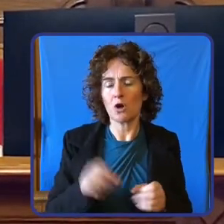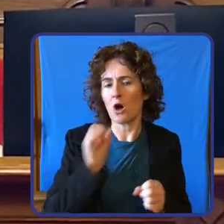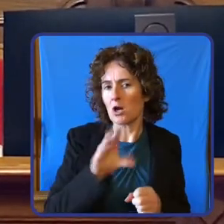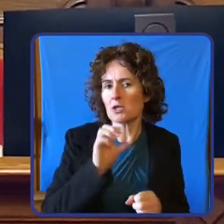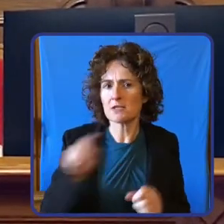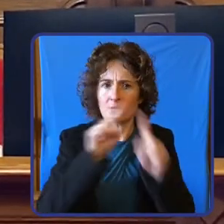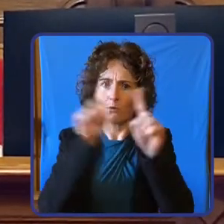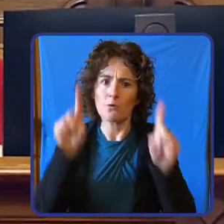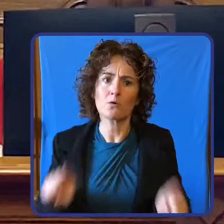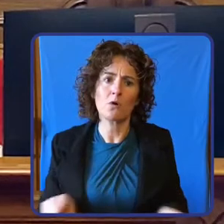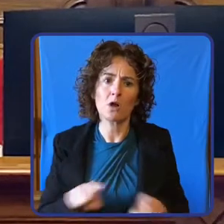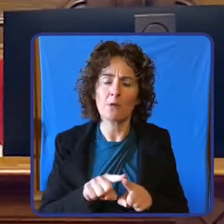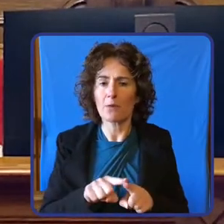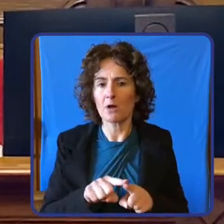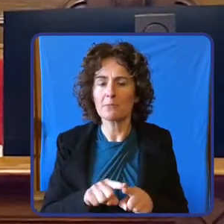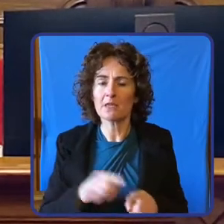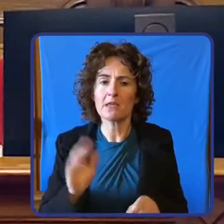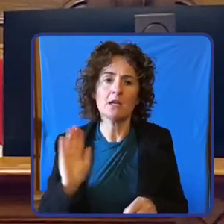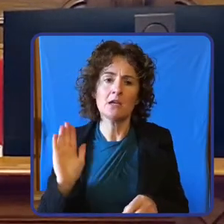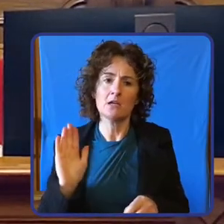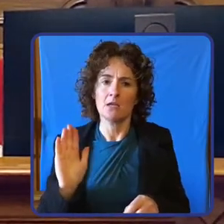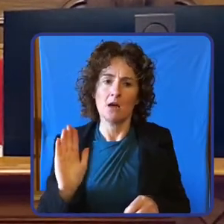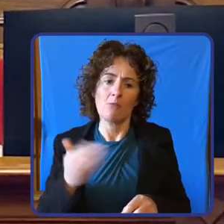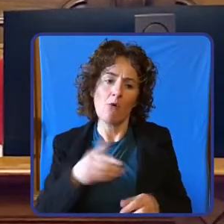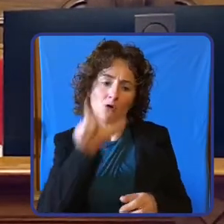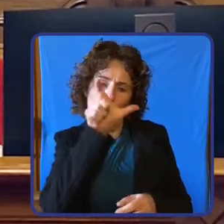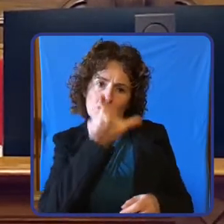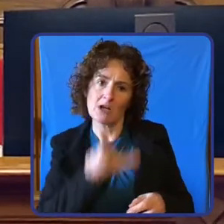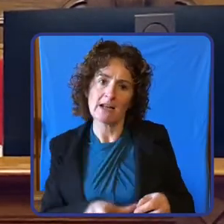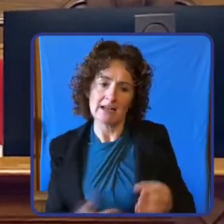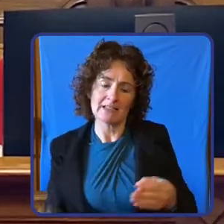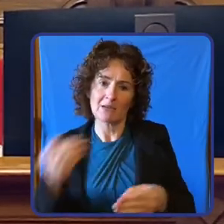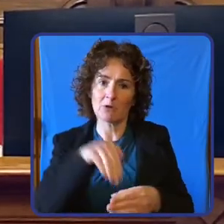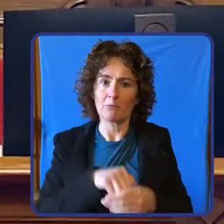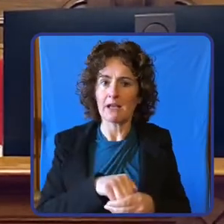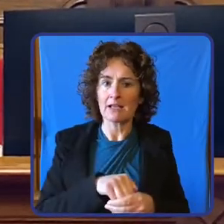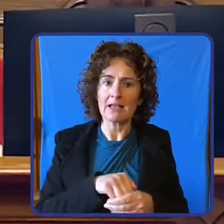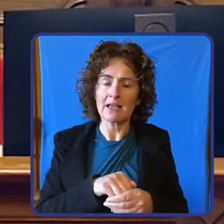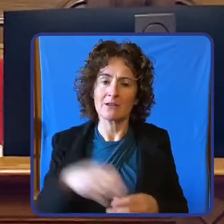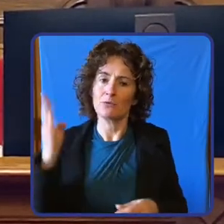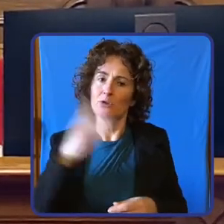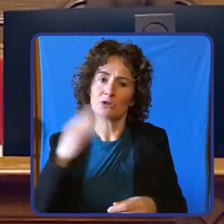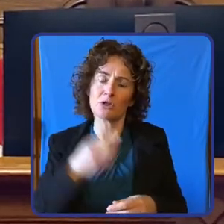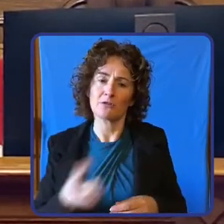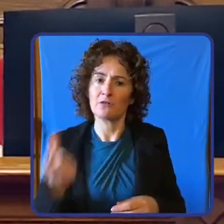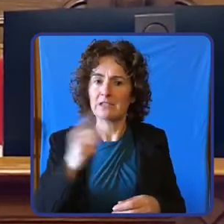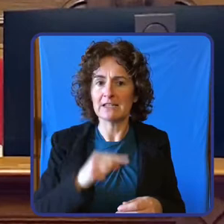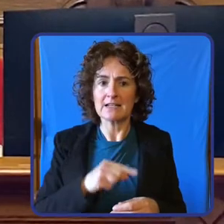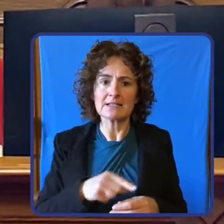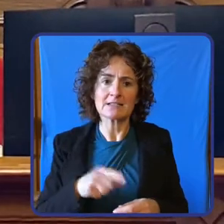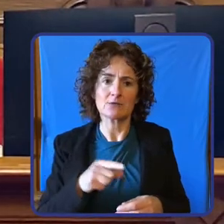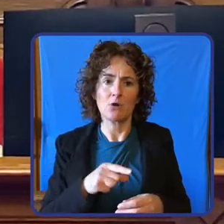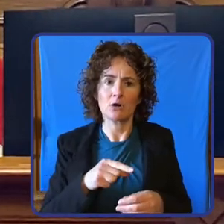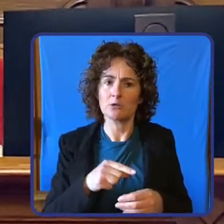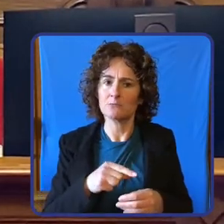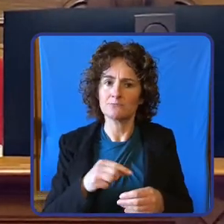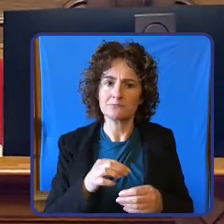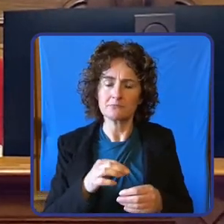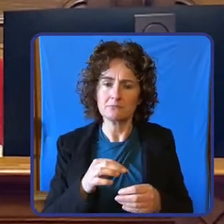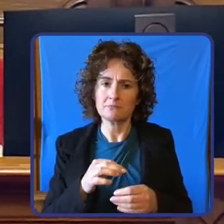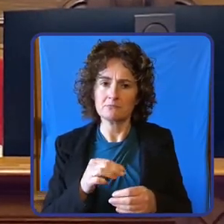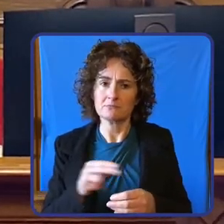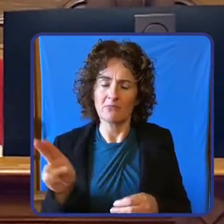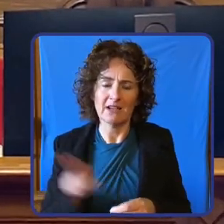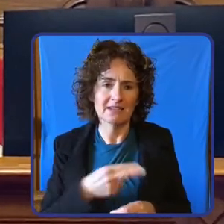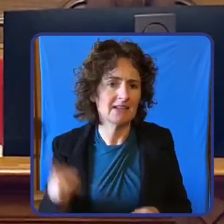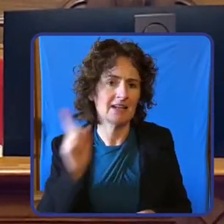héten kikerült a postaládákba a Fidesz-KDNP részéről, teli hazugságokkal. Üresen járó buszok. Fölháborító